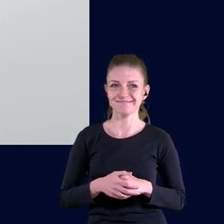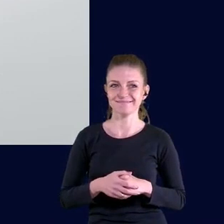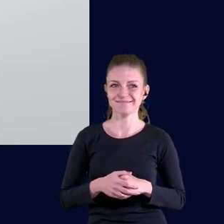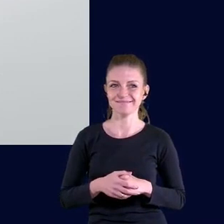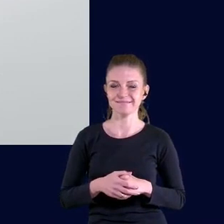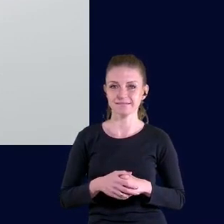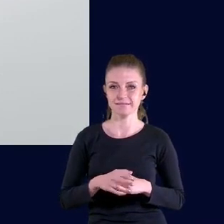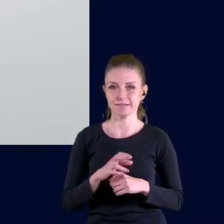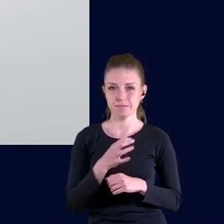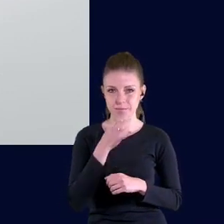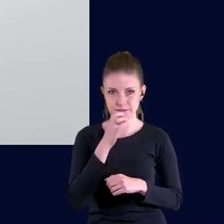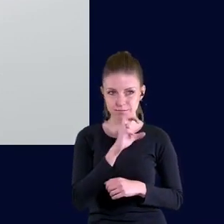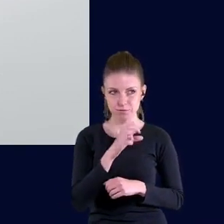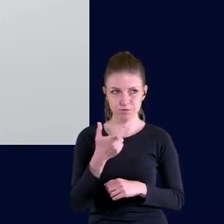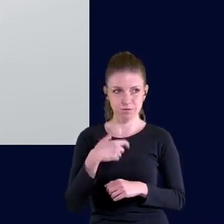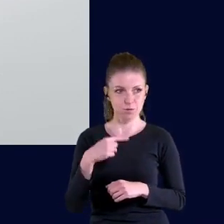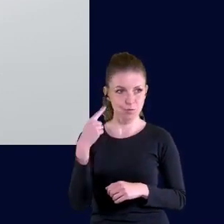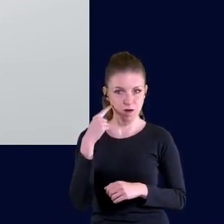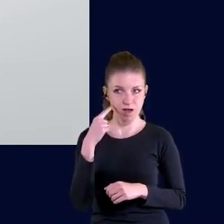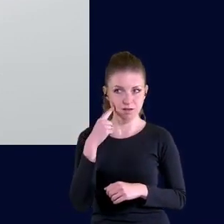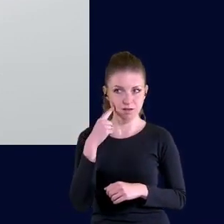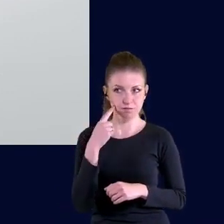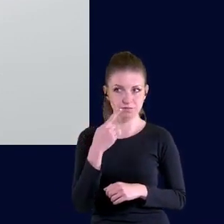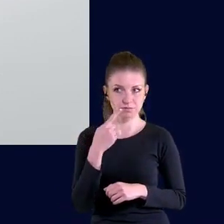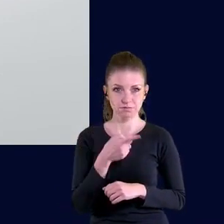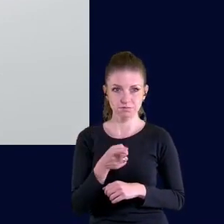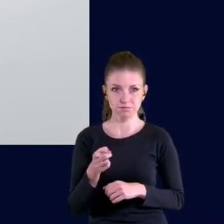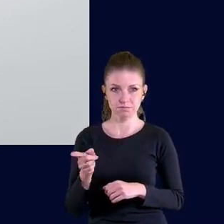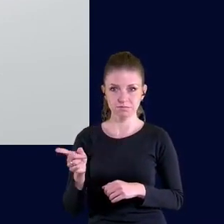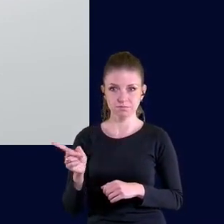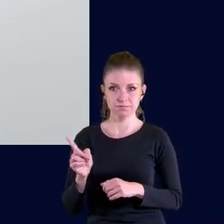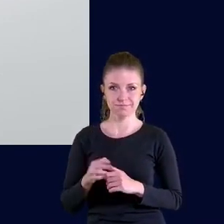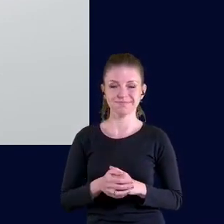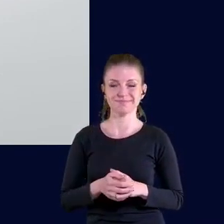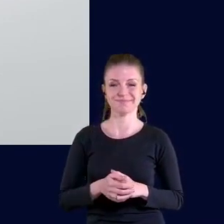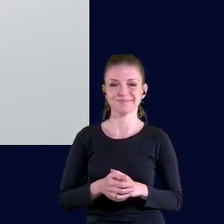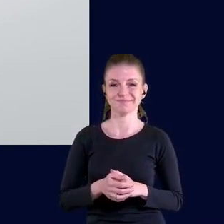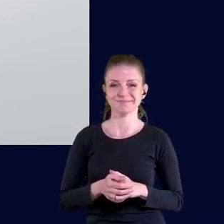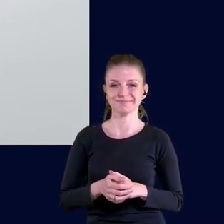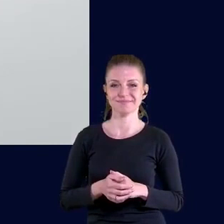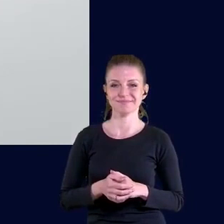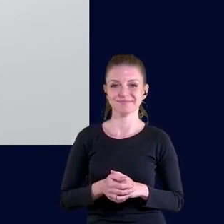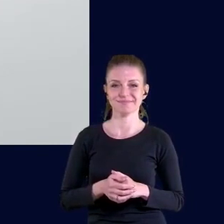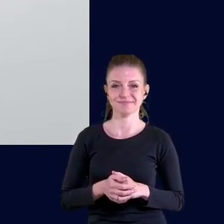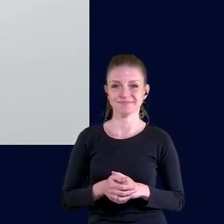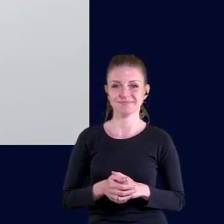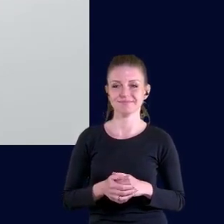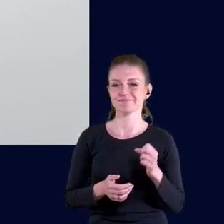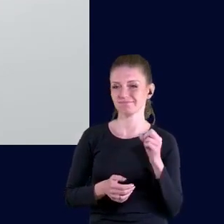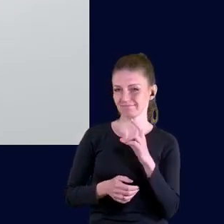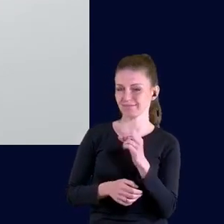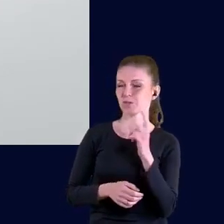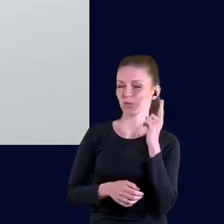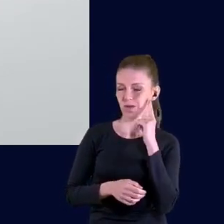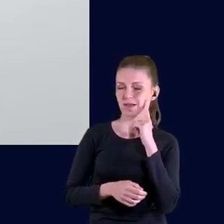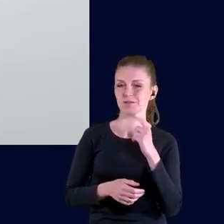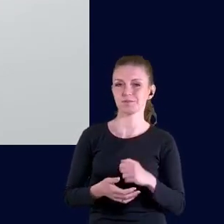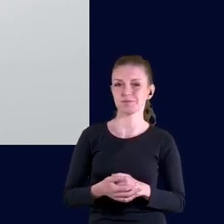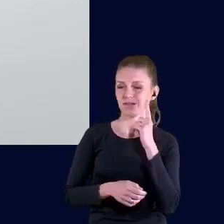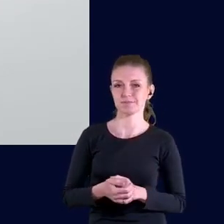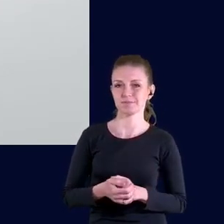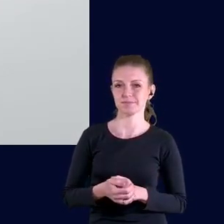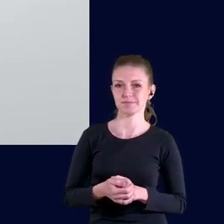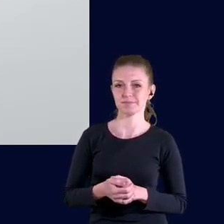Czy mnie słychać z o.o i tak słychać panią